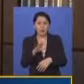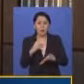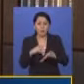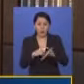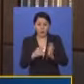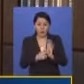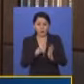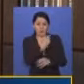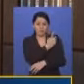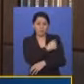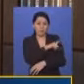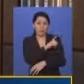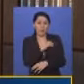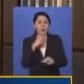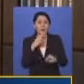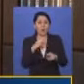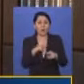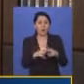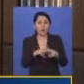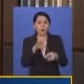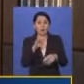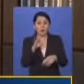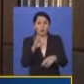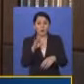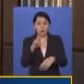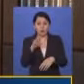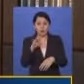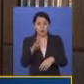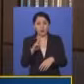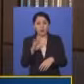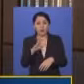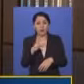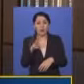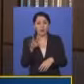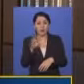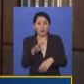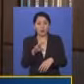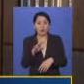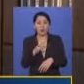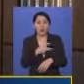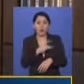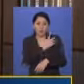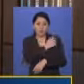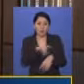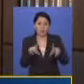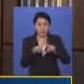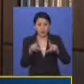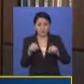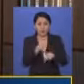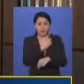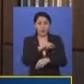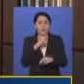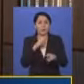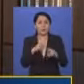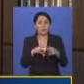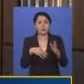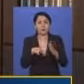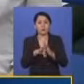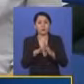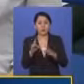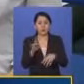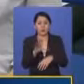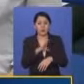бөлімдердің мейірбикелері және биыл қосылған перинаталдық орталық, онкология мен кардиологиялық ауруханалардың мейірбикелері қатысып үздіктер